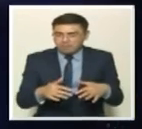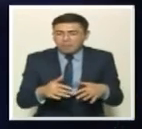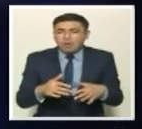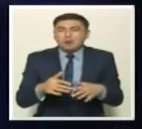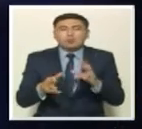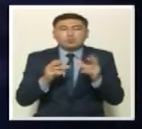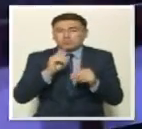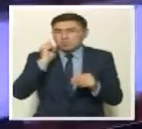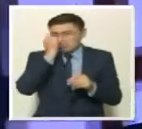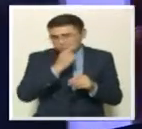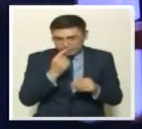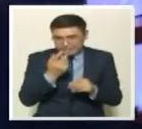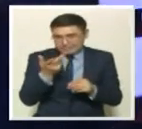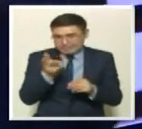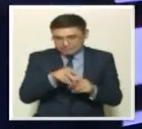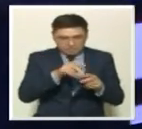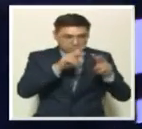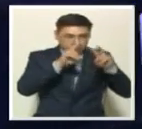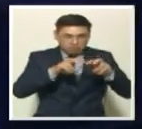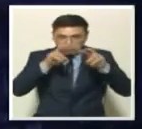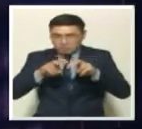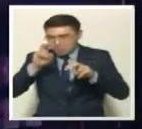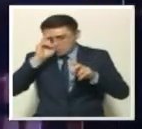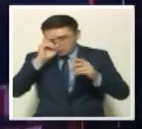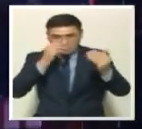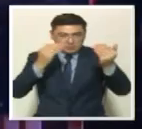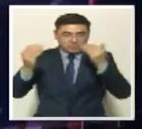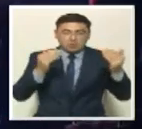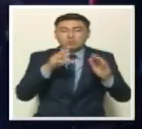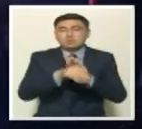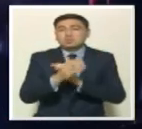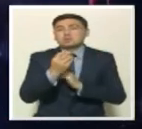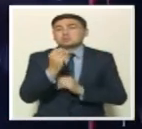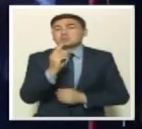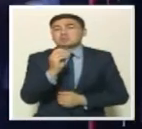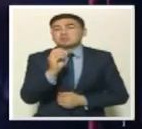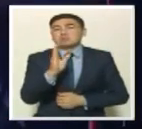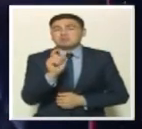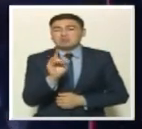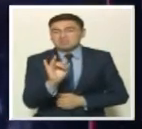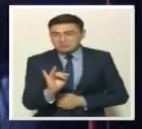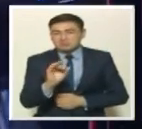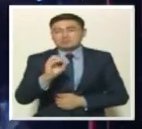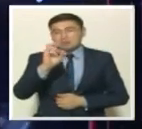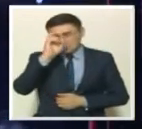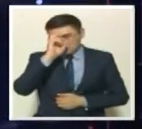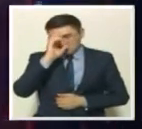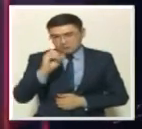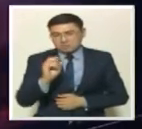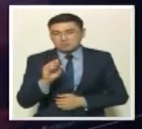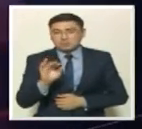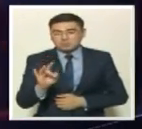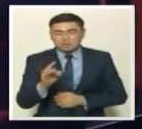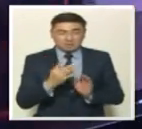проведено 3 внешних анализа деятельности государственных органов и квазигосударственного сектора. По результатам проделанной работы внесено